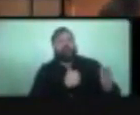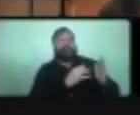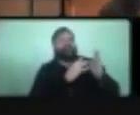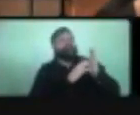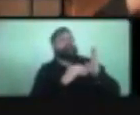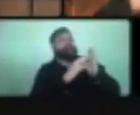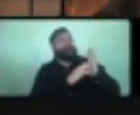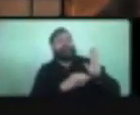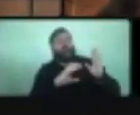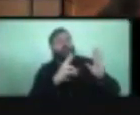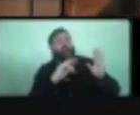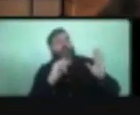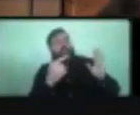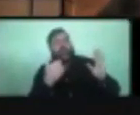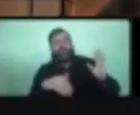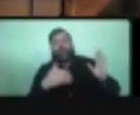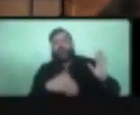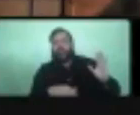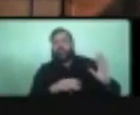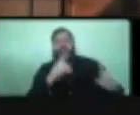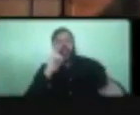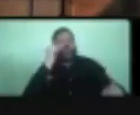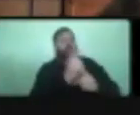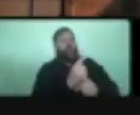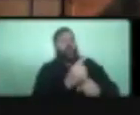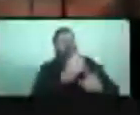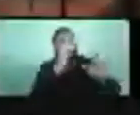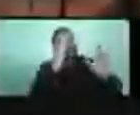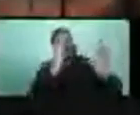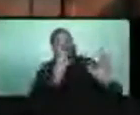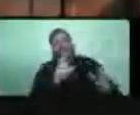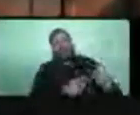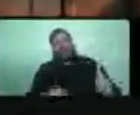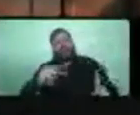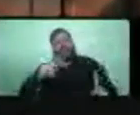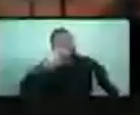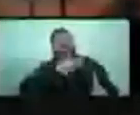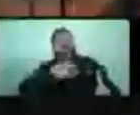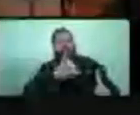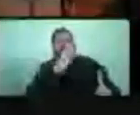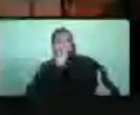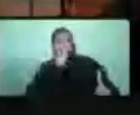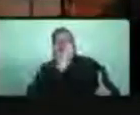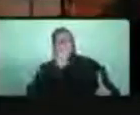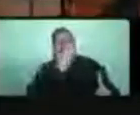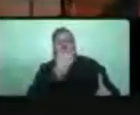Nina unga mkono yale ambayo Dr. Craig amesema kwamba